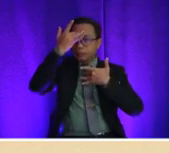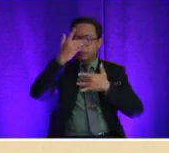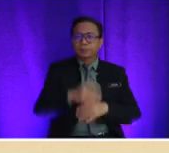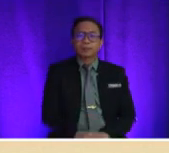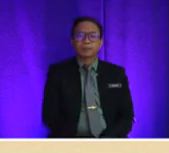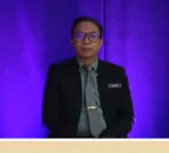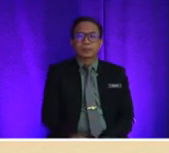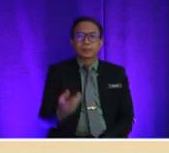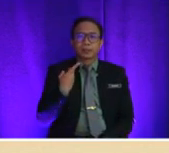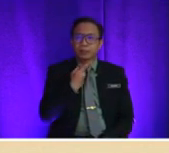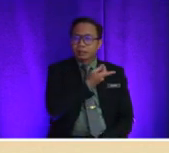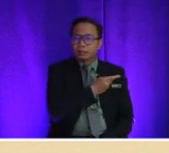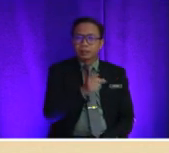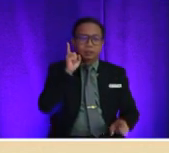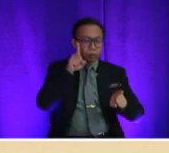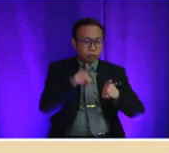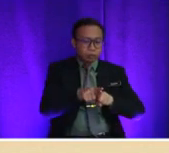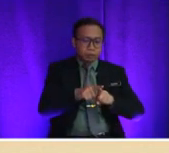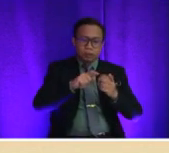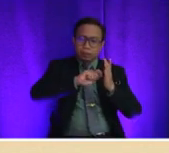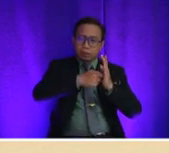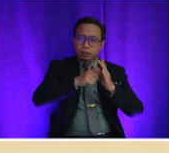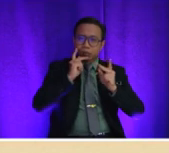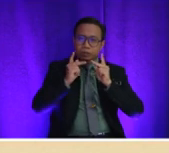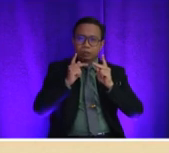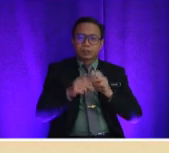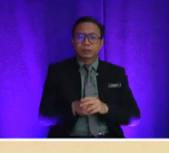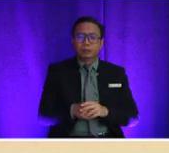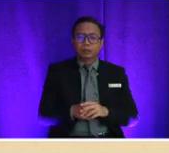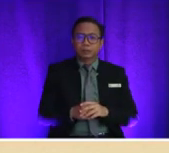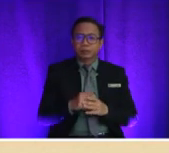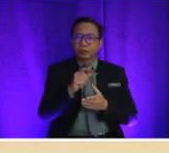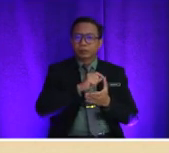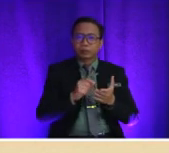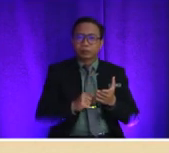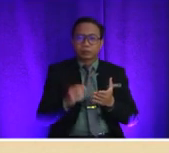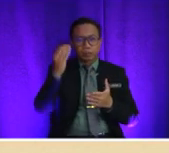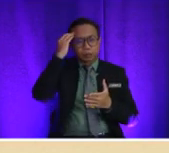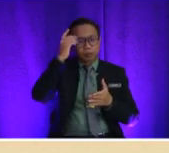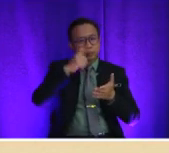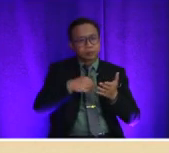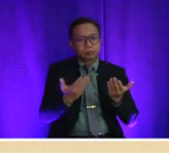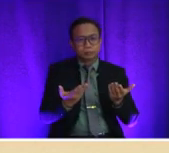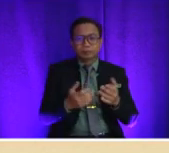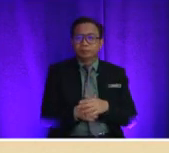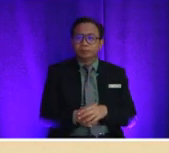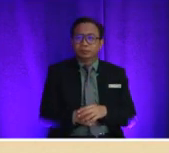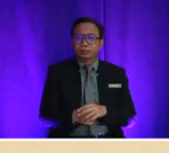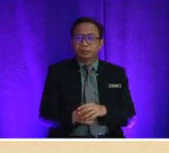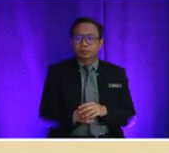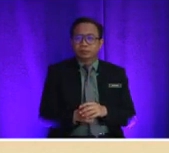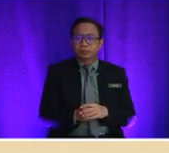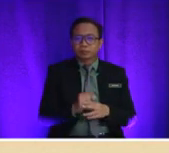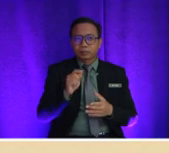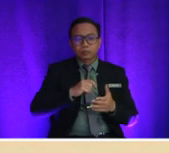jadi kita tentukan dia punya kata kunci maka kita tulis karena tahu enggak tulis apa Oke jadi kita